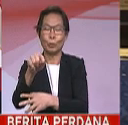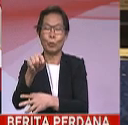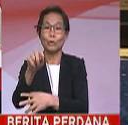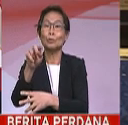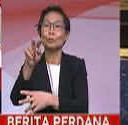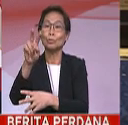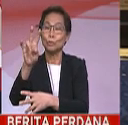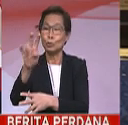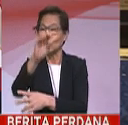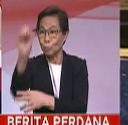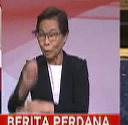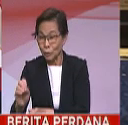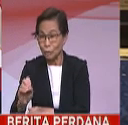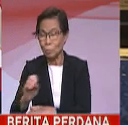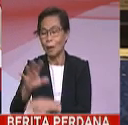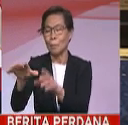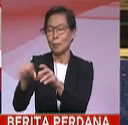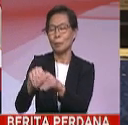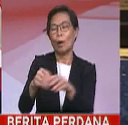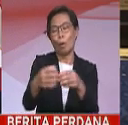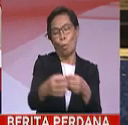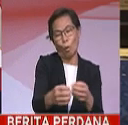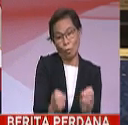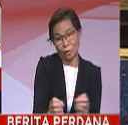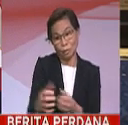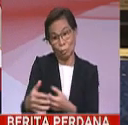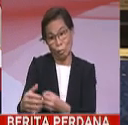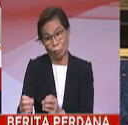22.72% melibatkan tempat kerja.